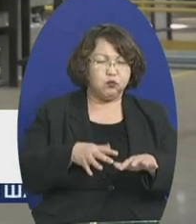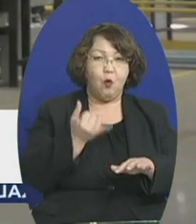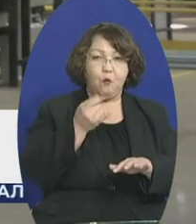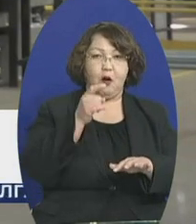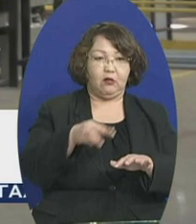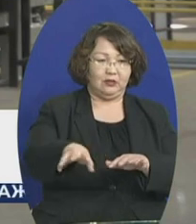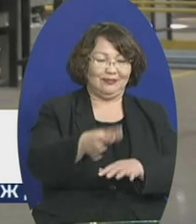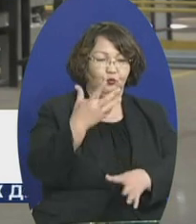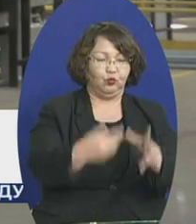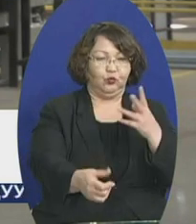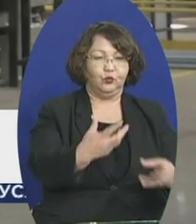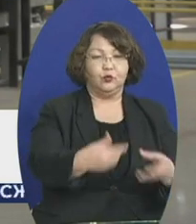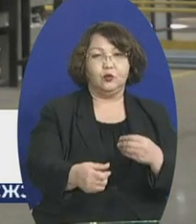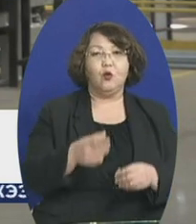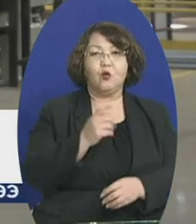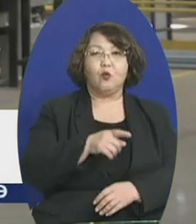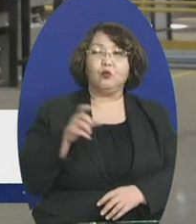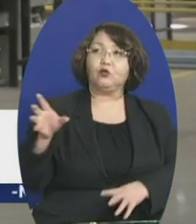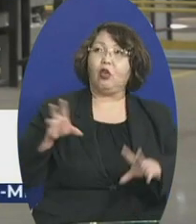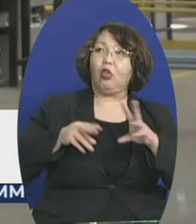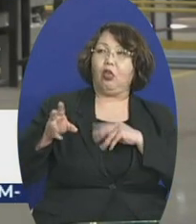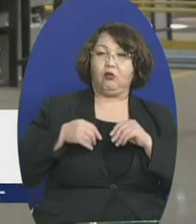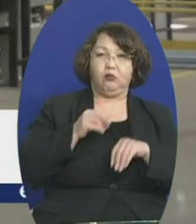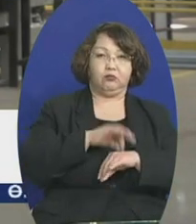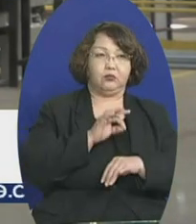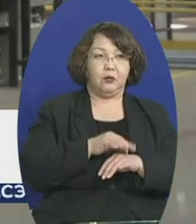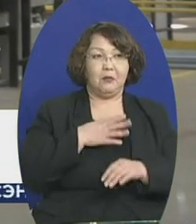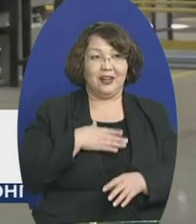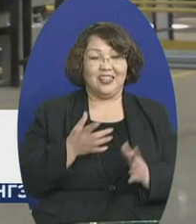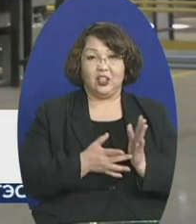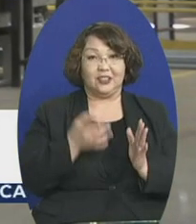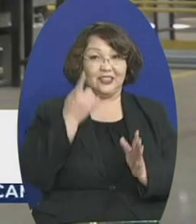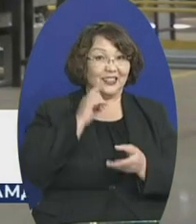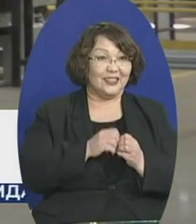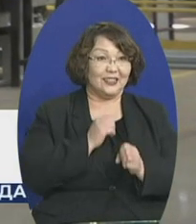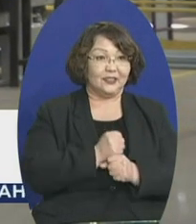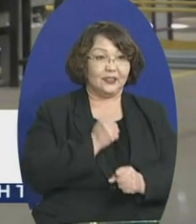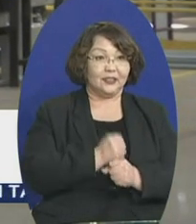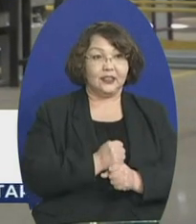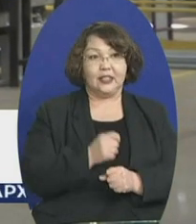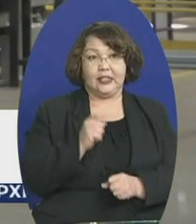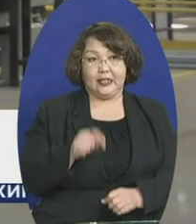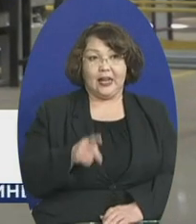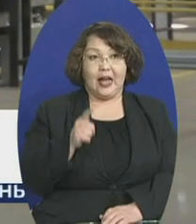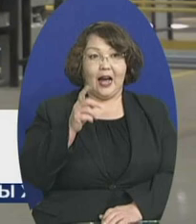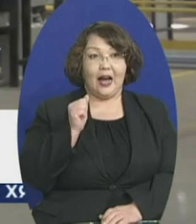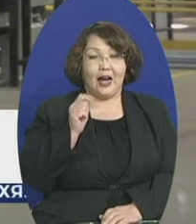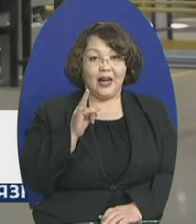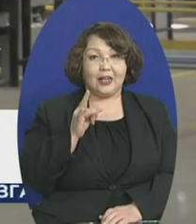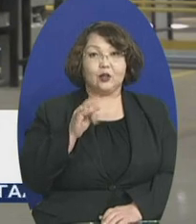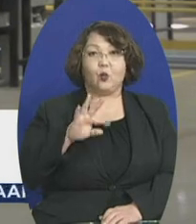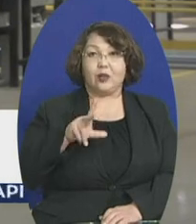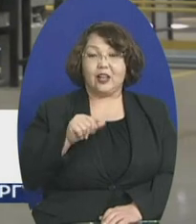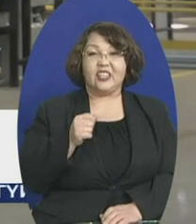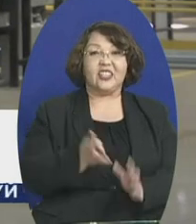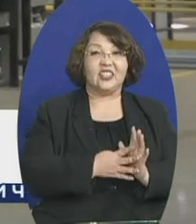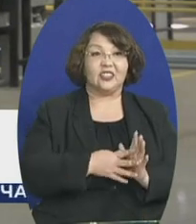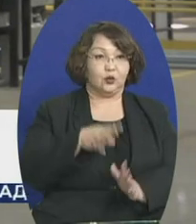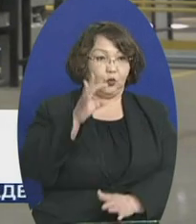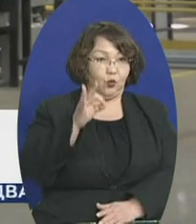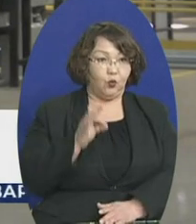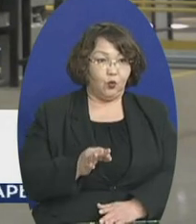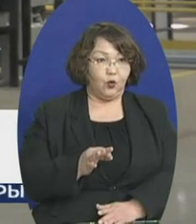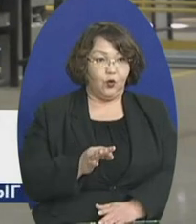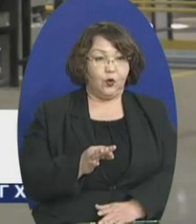байгаа. За манай үйлдвэр бол тэргүүний технологи ашиглаж байгаа учраас саяны сульфат болон эсэл дотор агуулж байгаа хар туулгыг 99% хар туулга